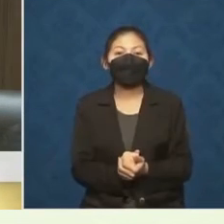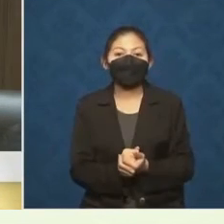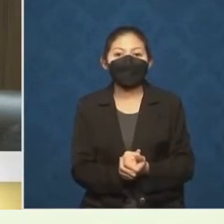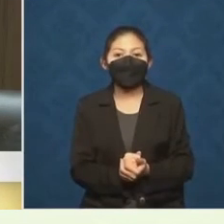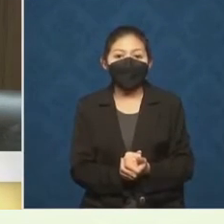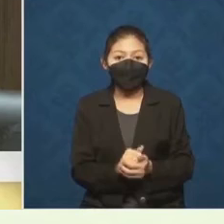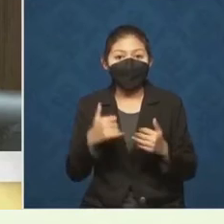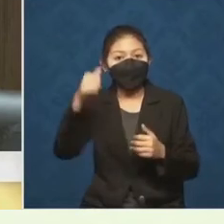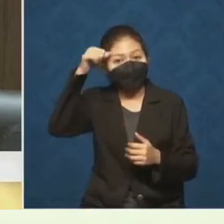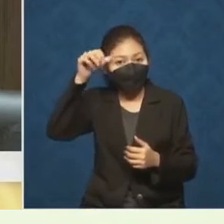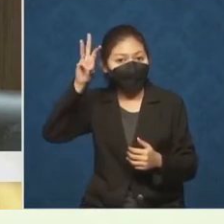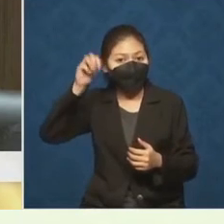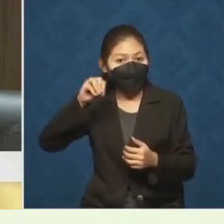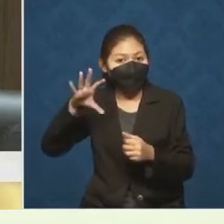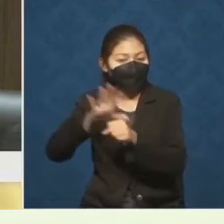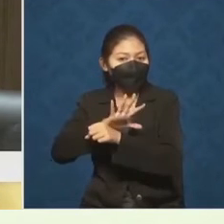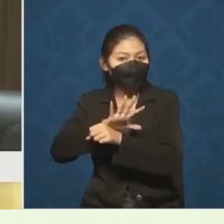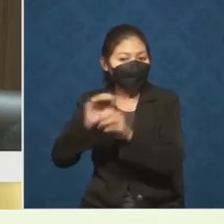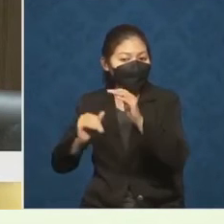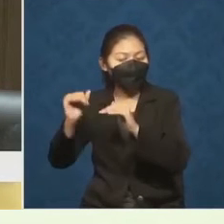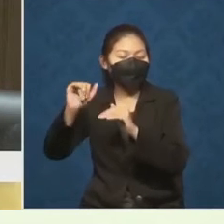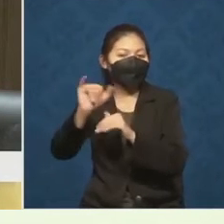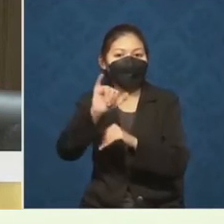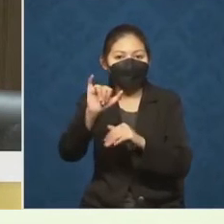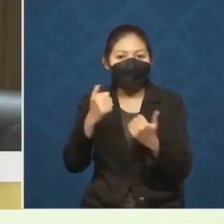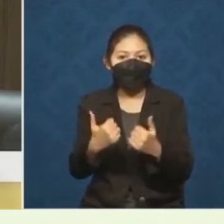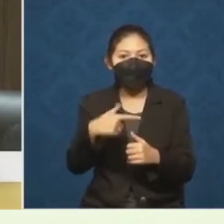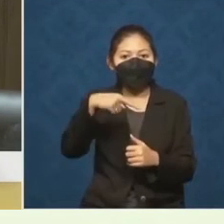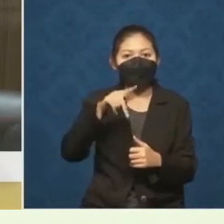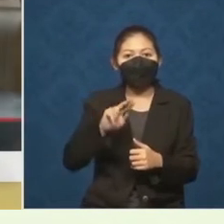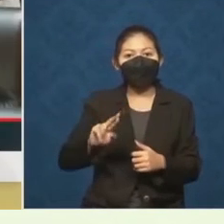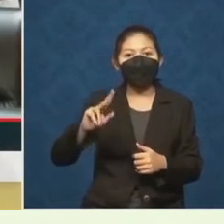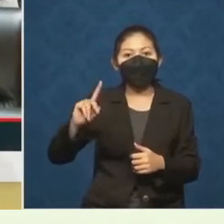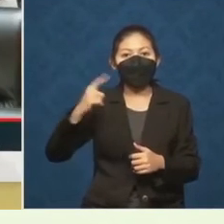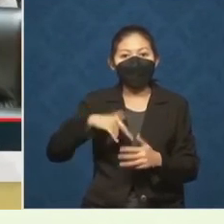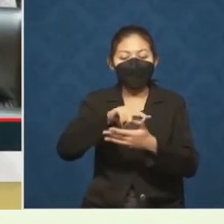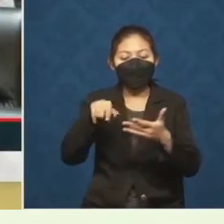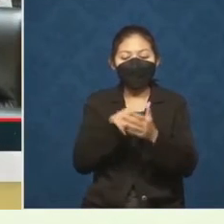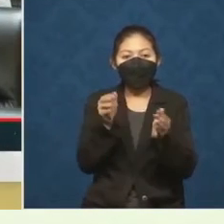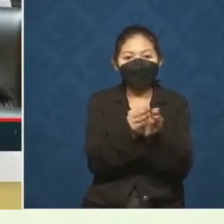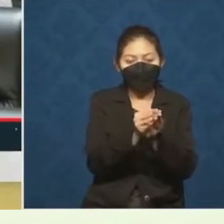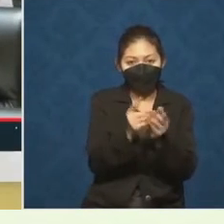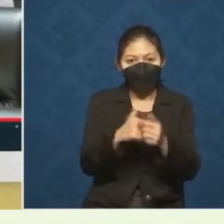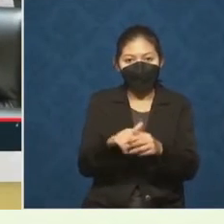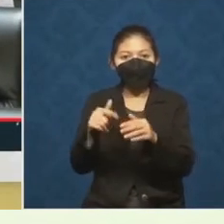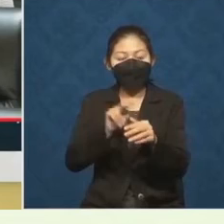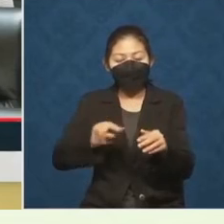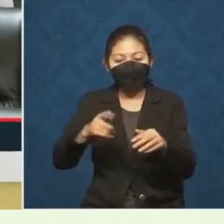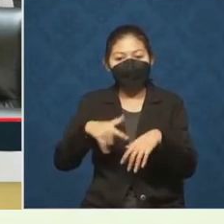วันเลยนะฮะพรบ.การเลือกตั้งให้ใช้เวลาไม่เกิน60วันนะครับที่ประกาศ